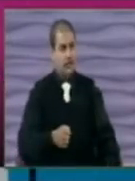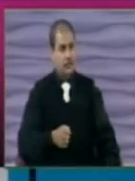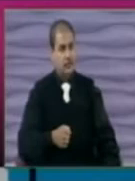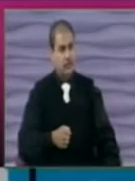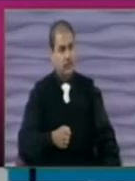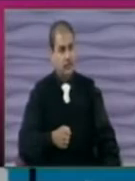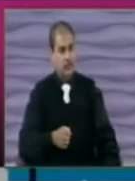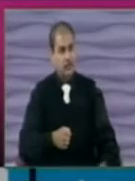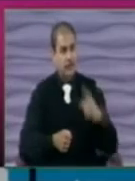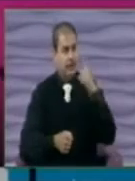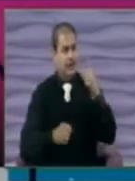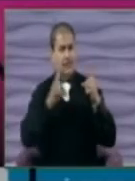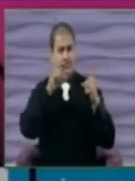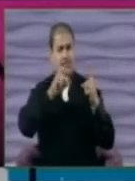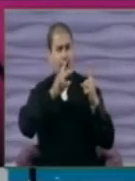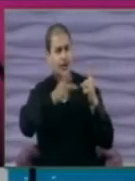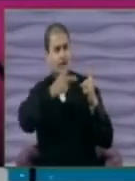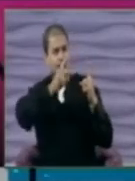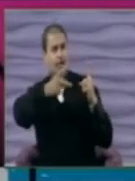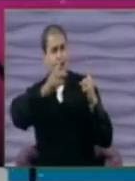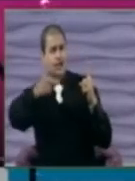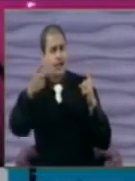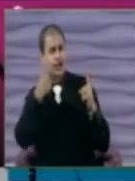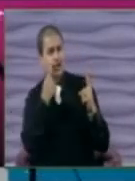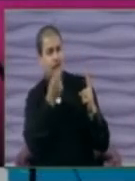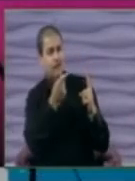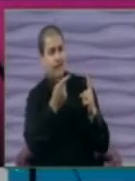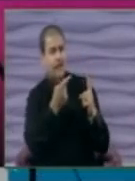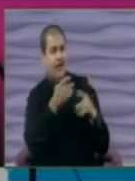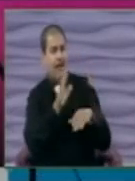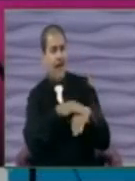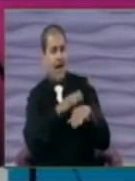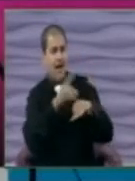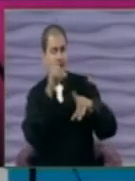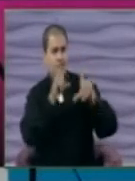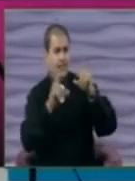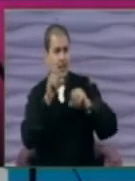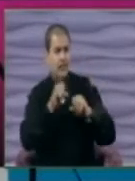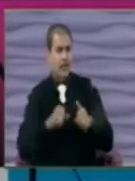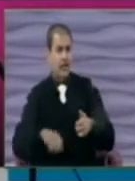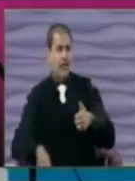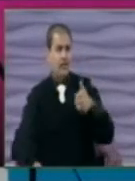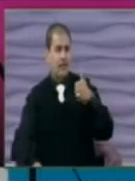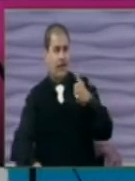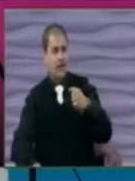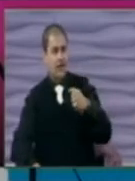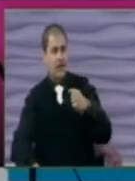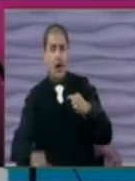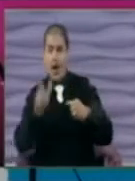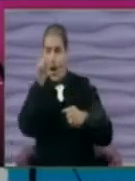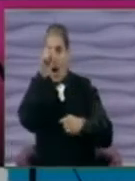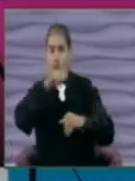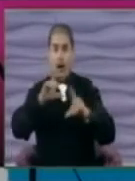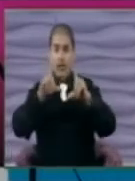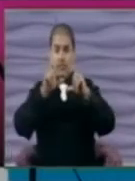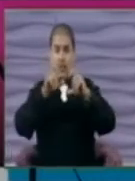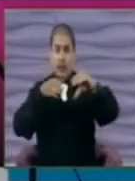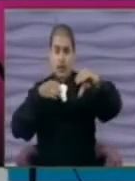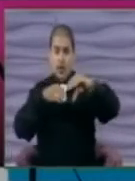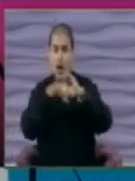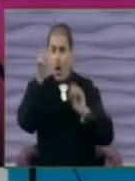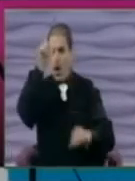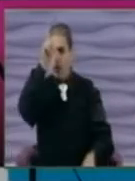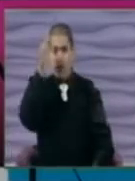الصورة برضه بسرعة. اوكي هاي بعض اعمالي من افضل اعمالي في كل التصوير داخل الاردن. الصورة هاي في البحر